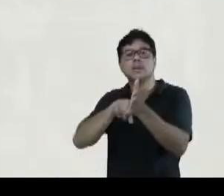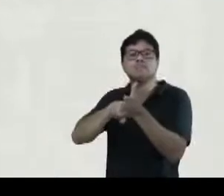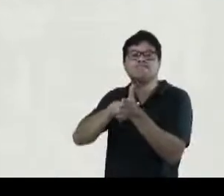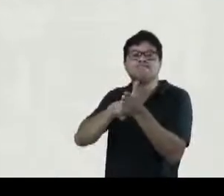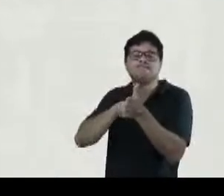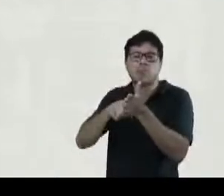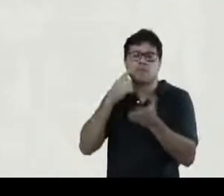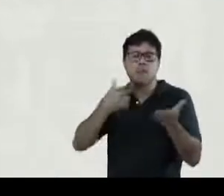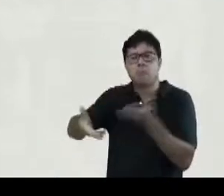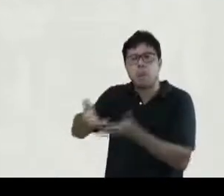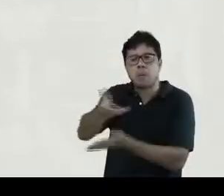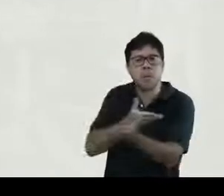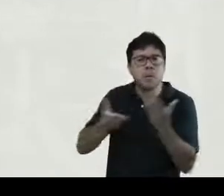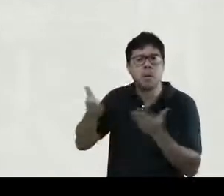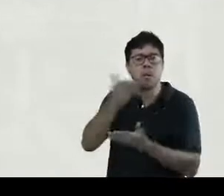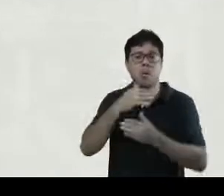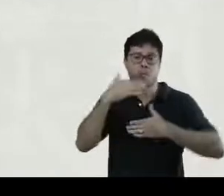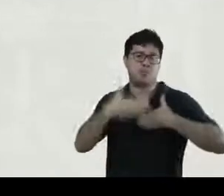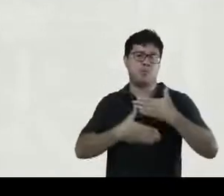Transformationsprozesses erahnen.